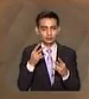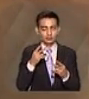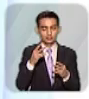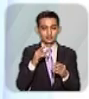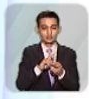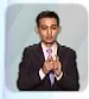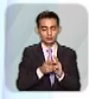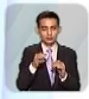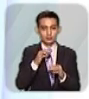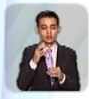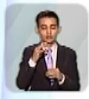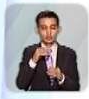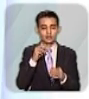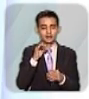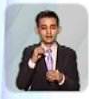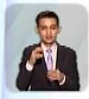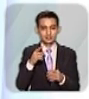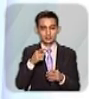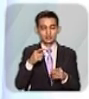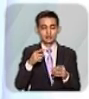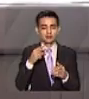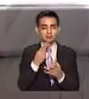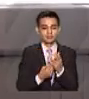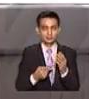обладатели неверного ИИН, как правило, проигрывают суды.